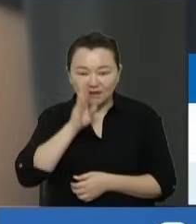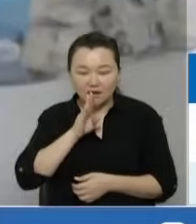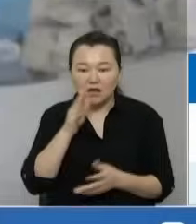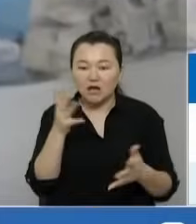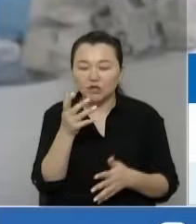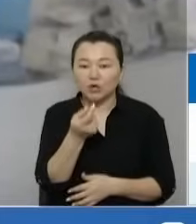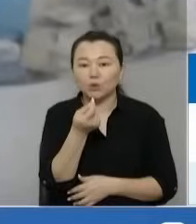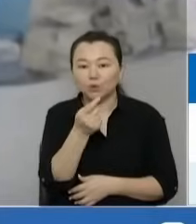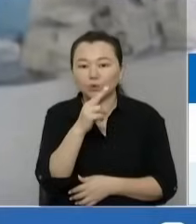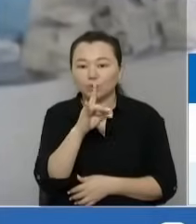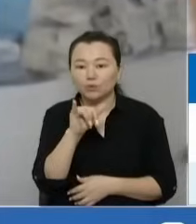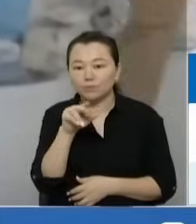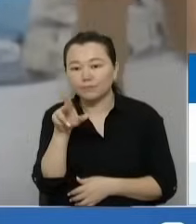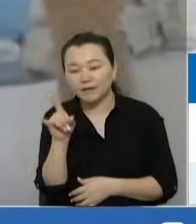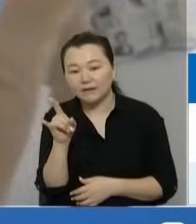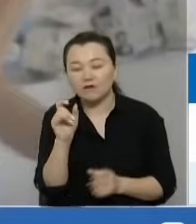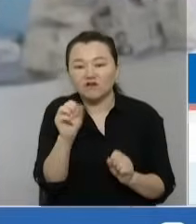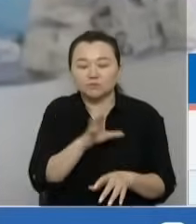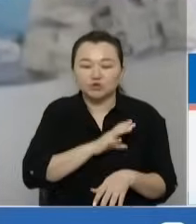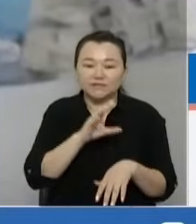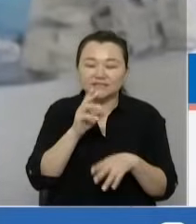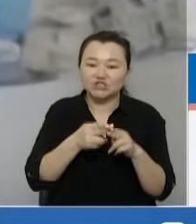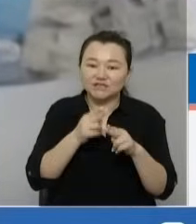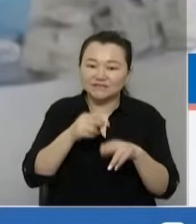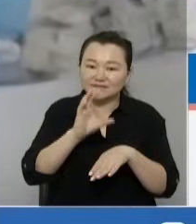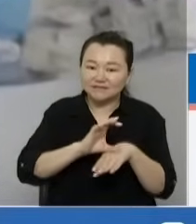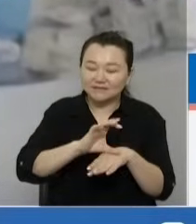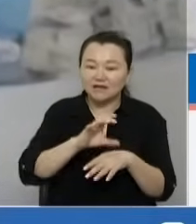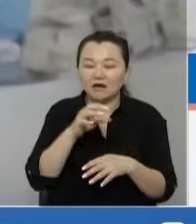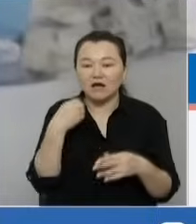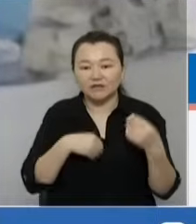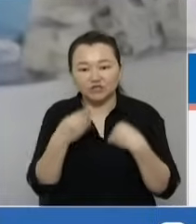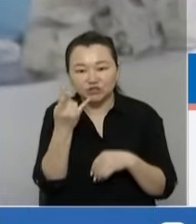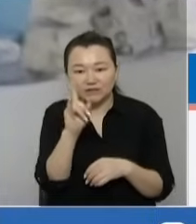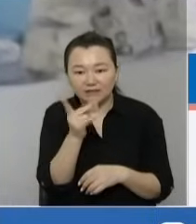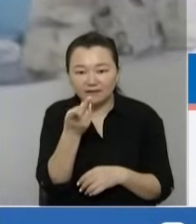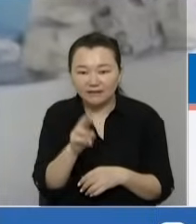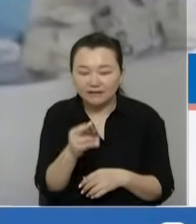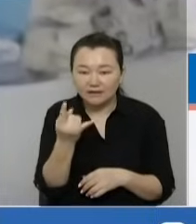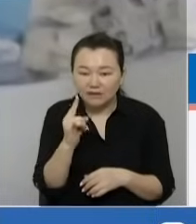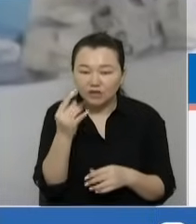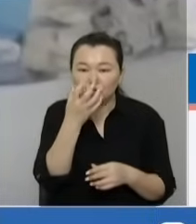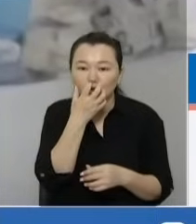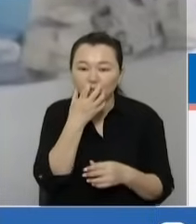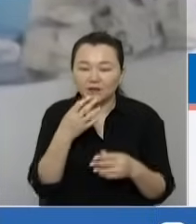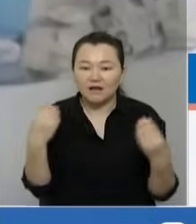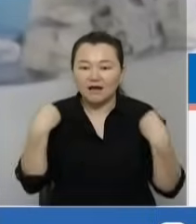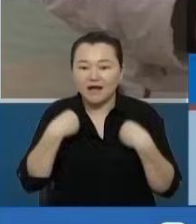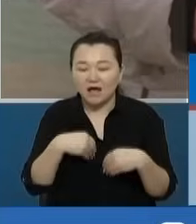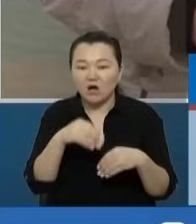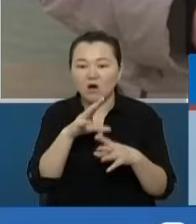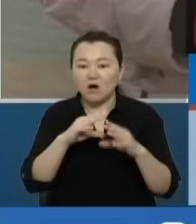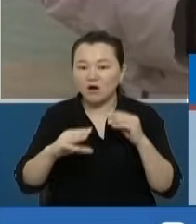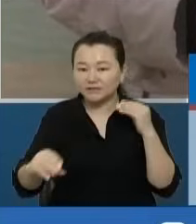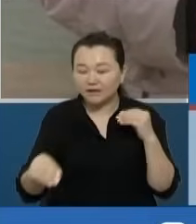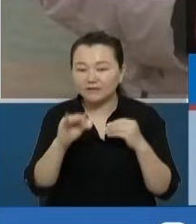крупы, возможно, консервы, одежду детскую, теплые одеяла. Подушки.